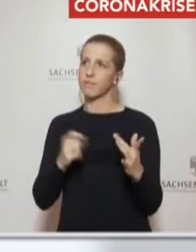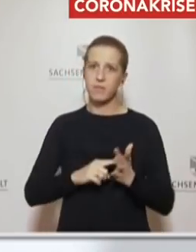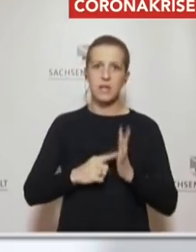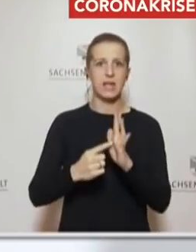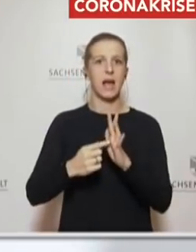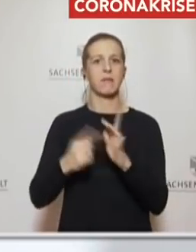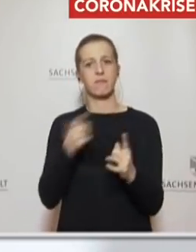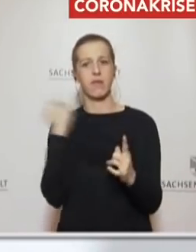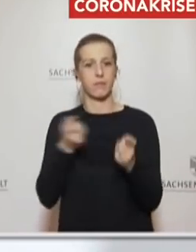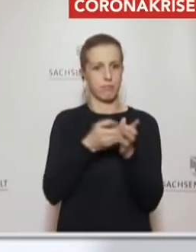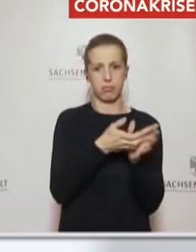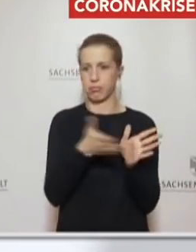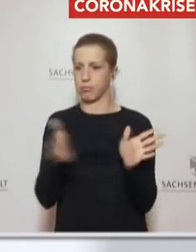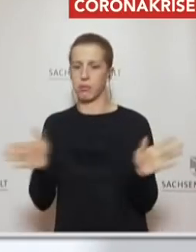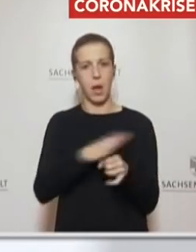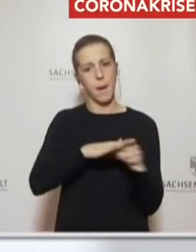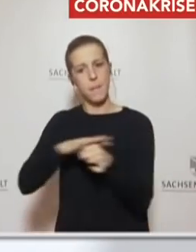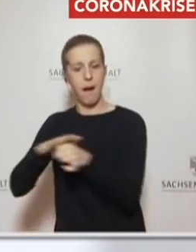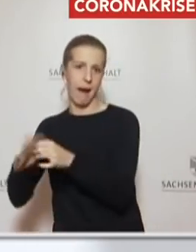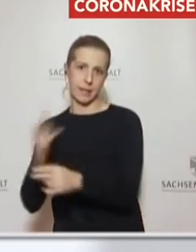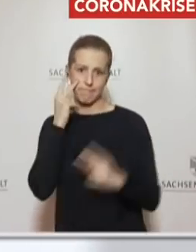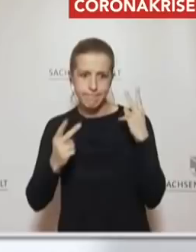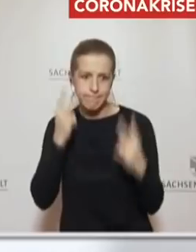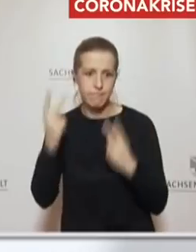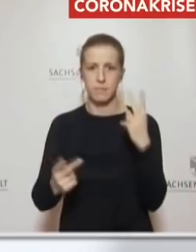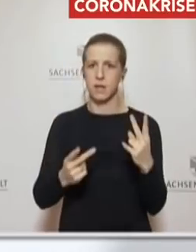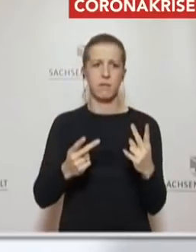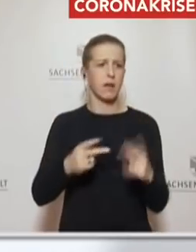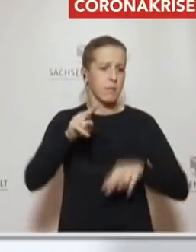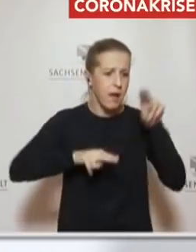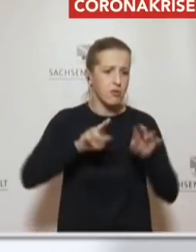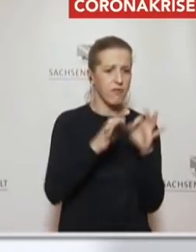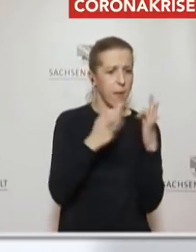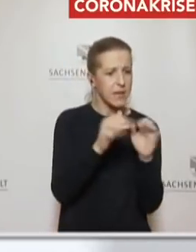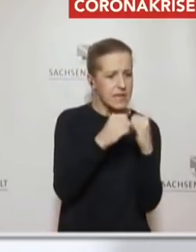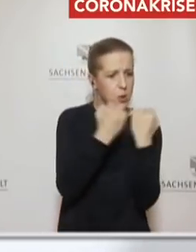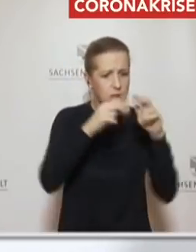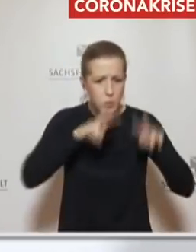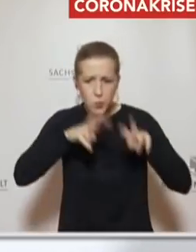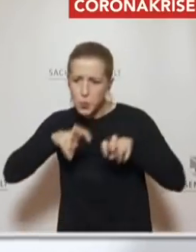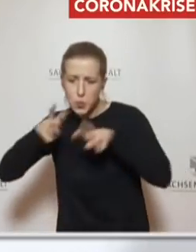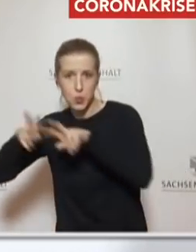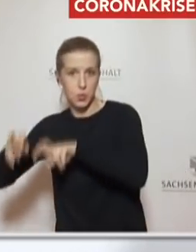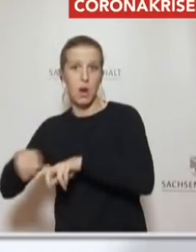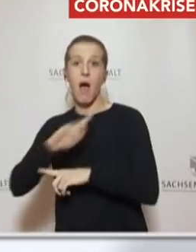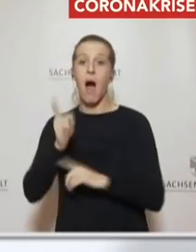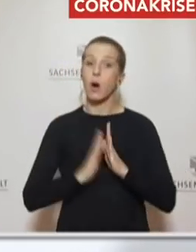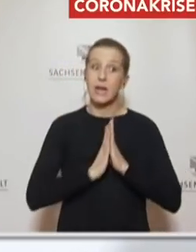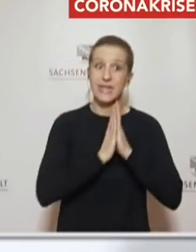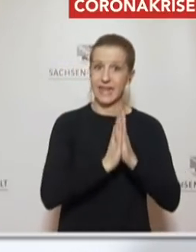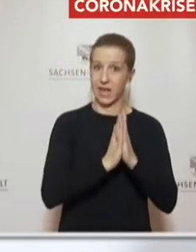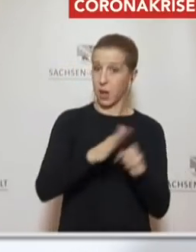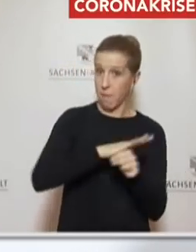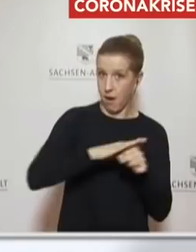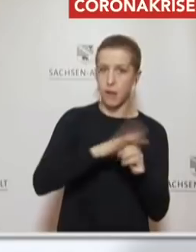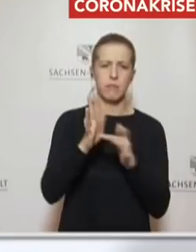wirklich bis in alle Hausstände, wie es so schön heißt, oder in Familien hinein auch wirkt. Deswegen sollen auch die Kirchen und